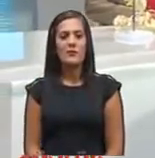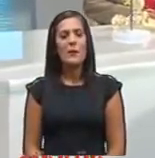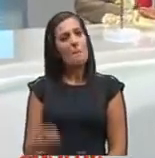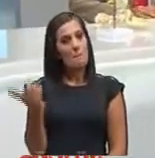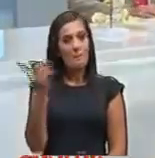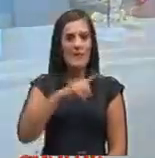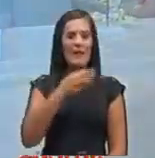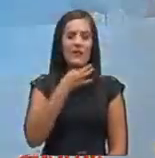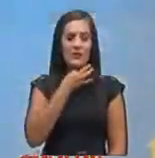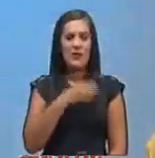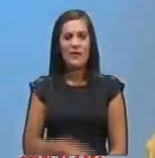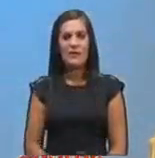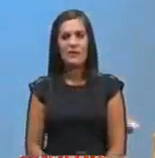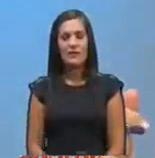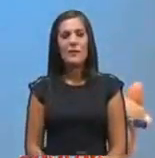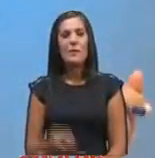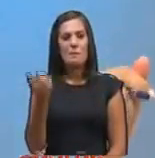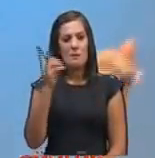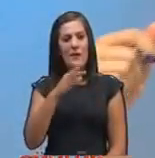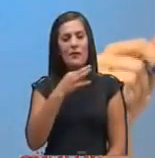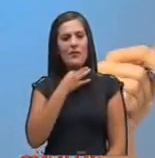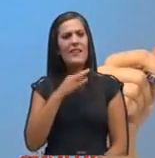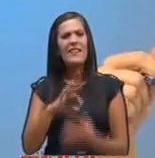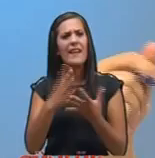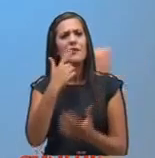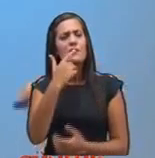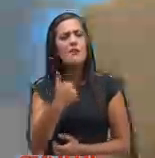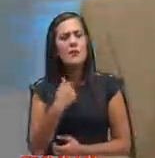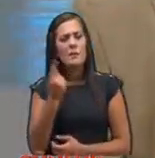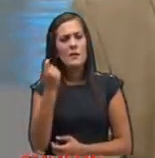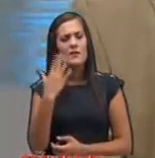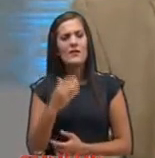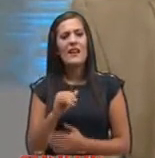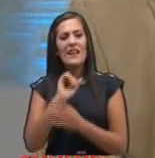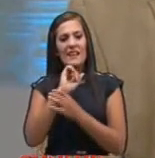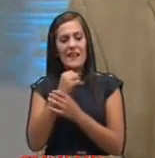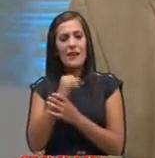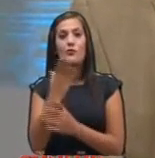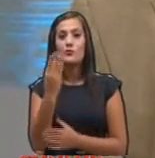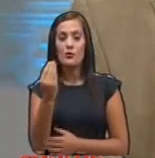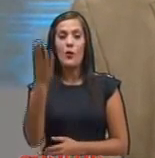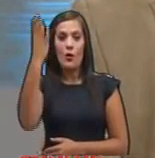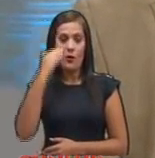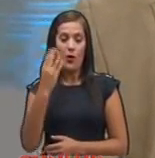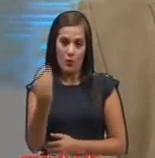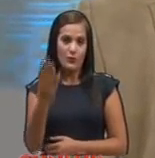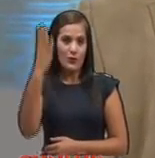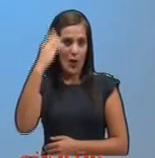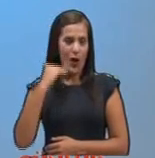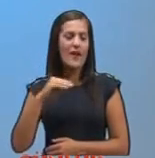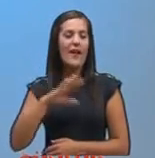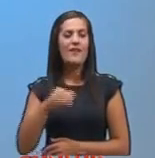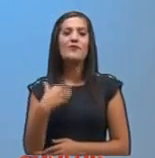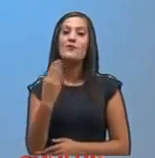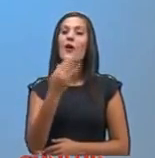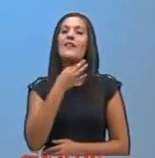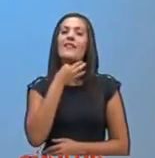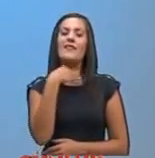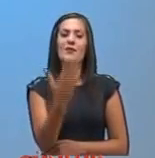Bir daha lütfen. Böyle mi? Bir daha lütfen. Ne söylemiştiniz? Ne dediniz? Yeteneklerinizin şimdi çok olduğunu öğrendik. Çok teşekkür